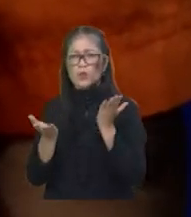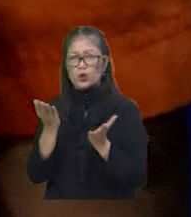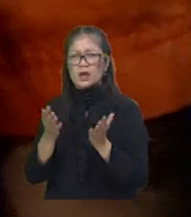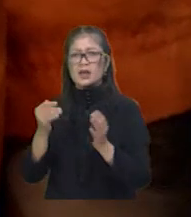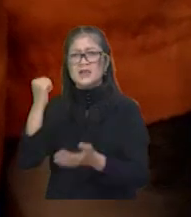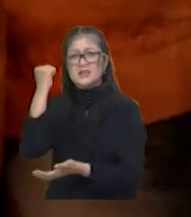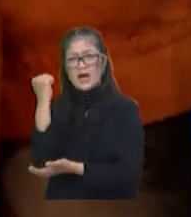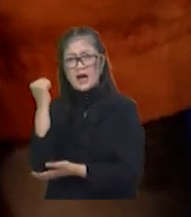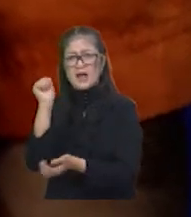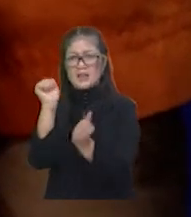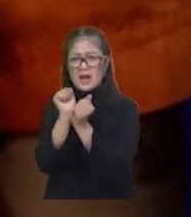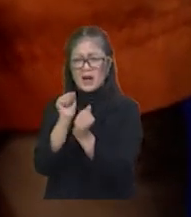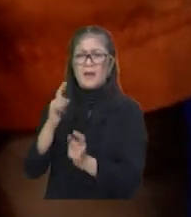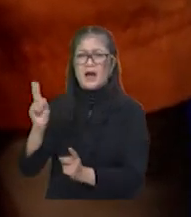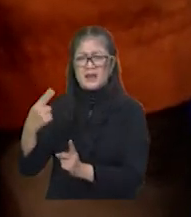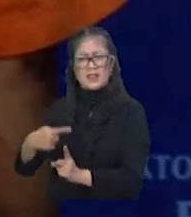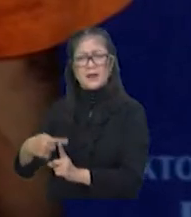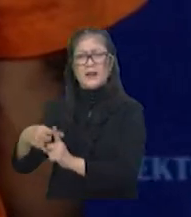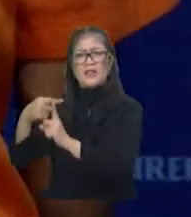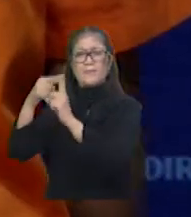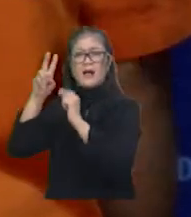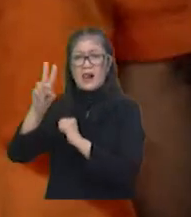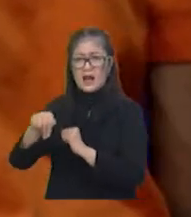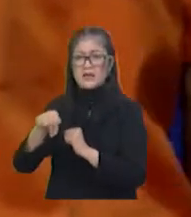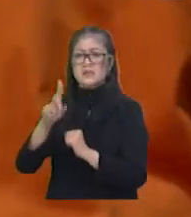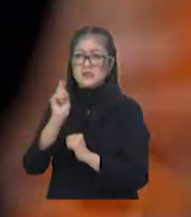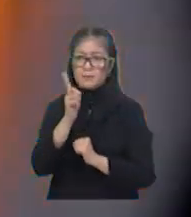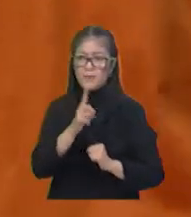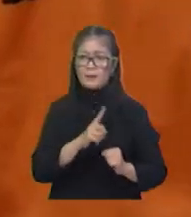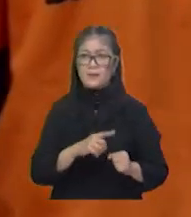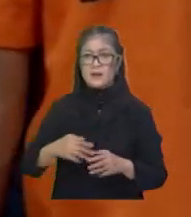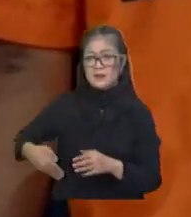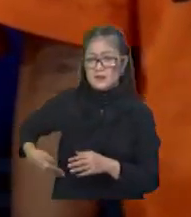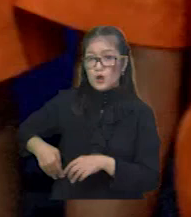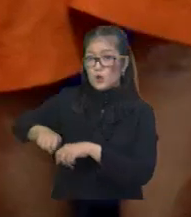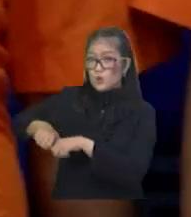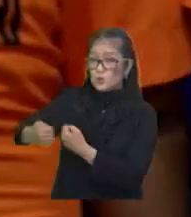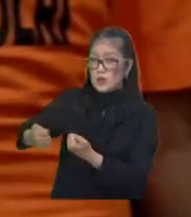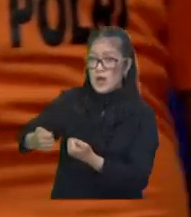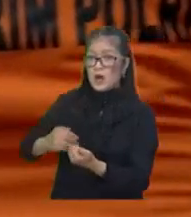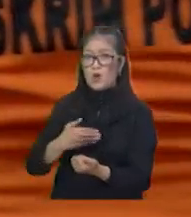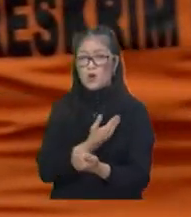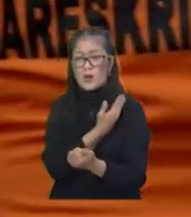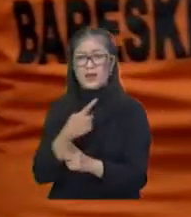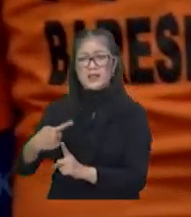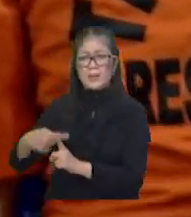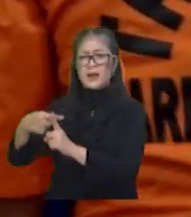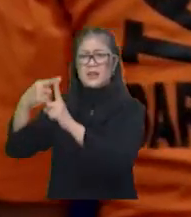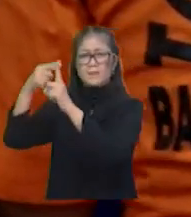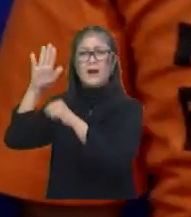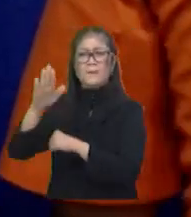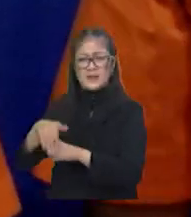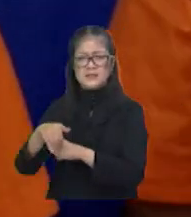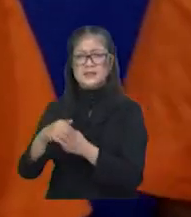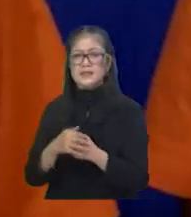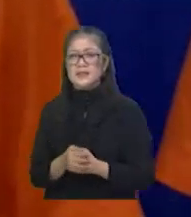kasus gagal ginjal akut progresif atipikal pada anak masih terus berlanjut. Bahan baku aktif dan bahan baku tambahan dari sejumlah sampel